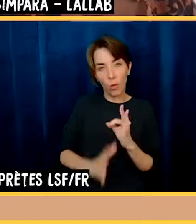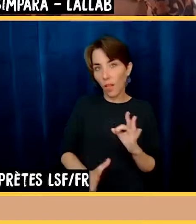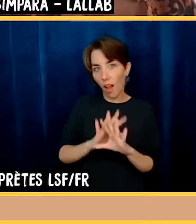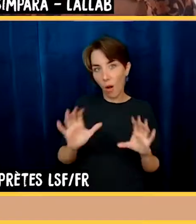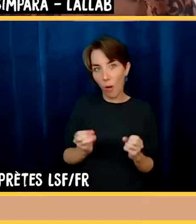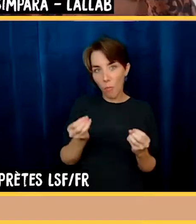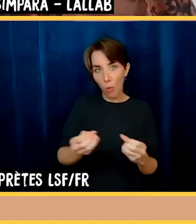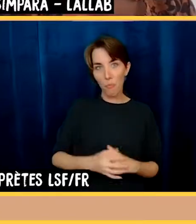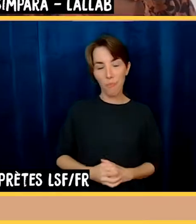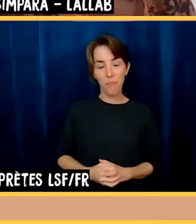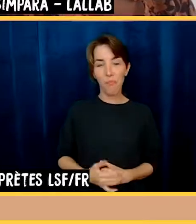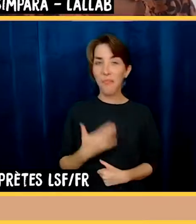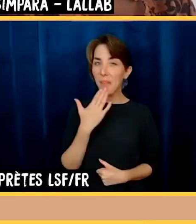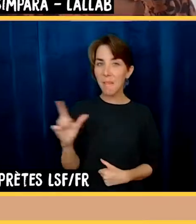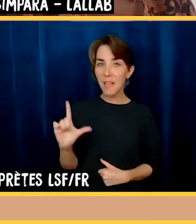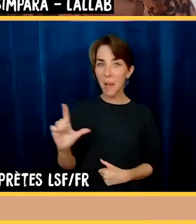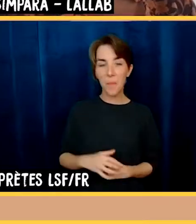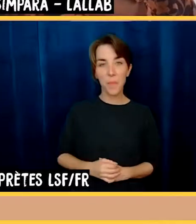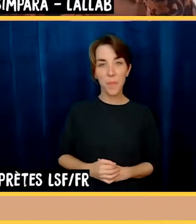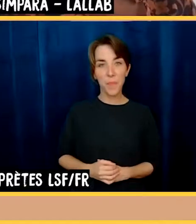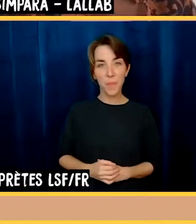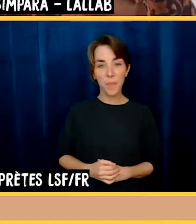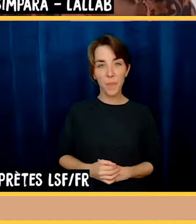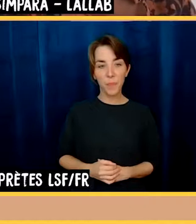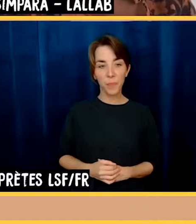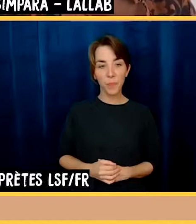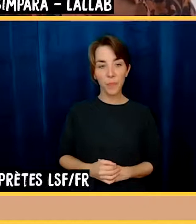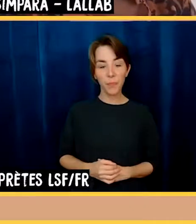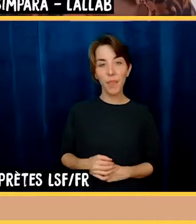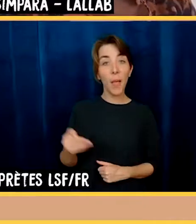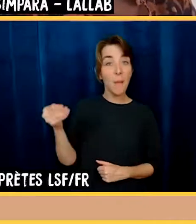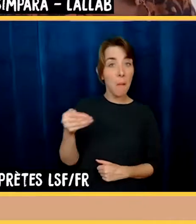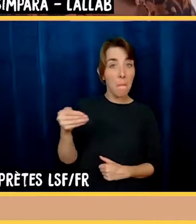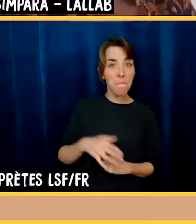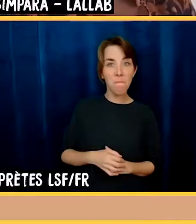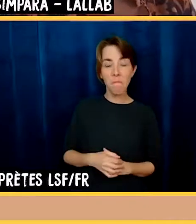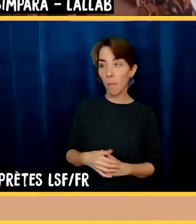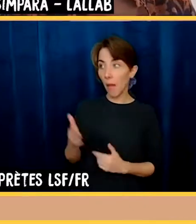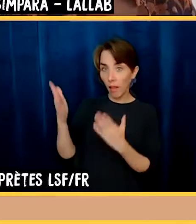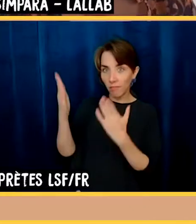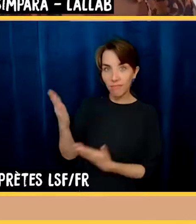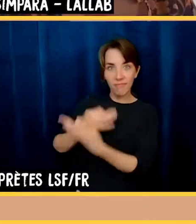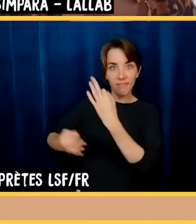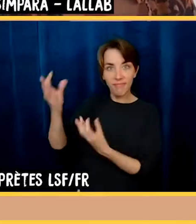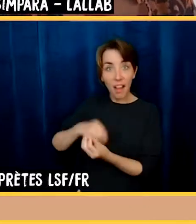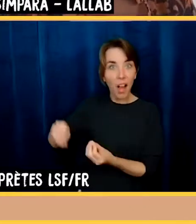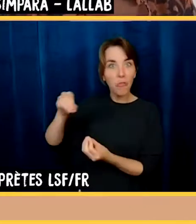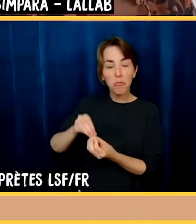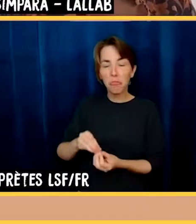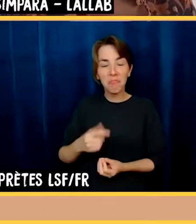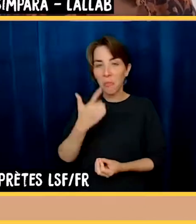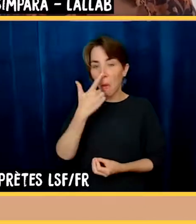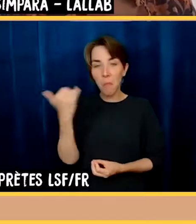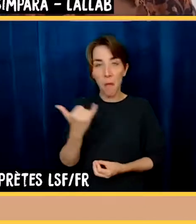Merci, Leïla. Mah? Alors, je ne vais pas rajouter plus que ce que Leïla a dit. Et je la